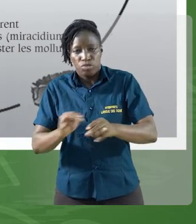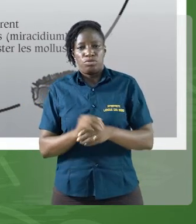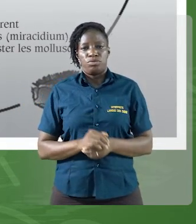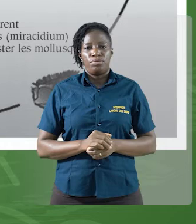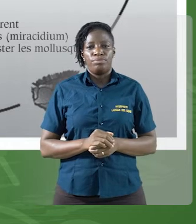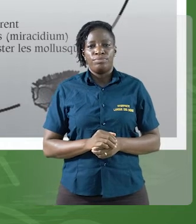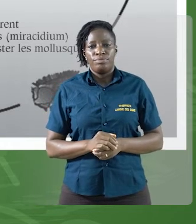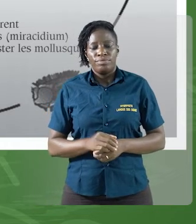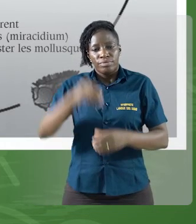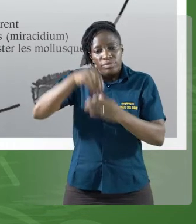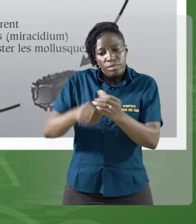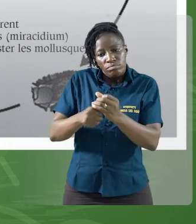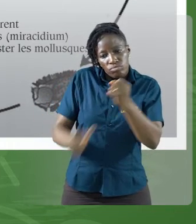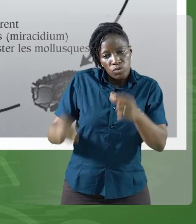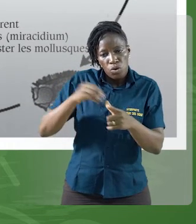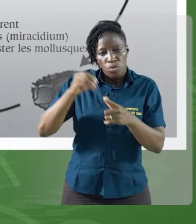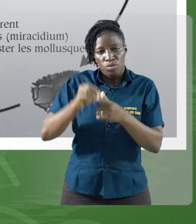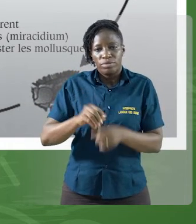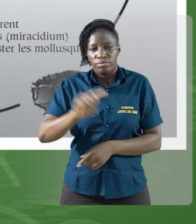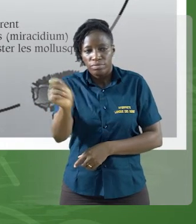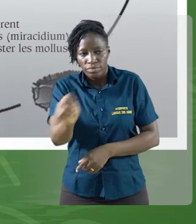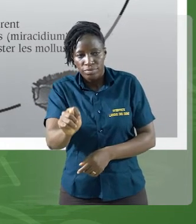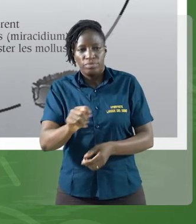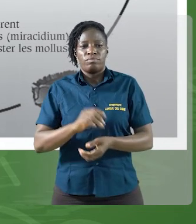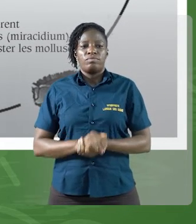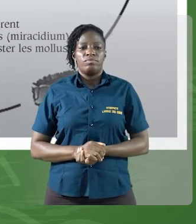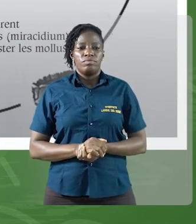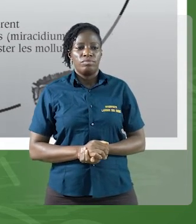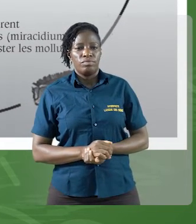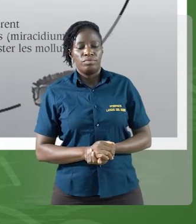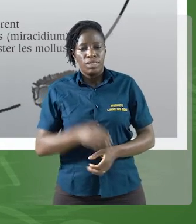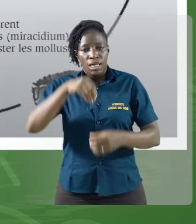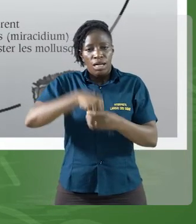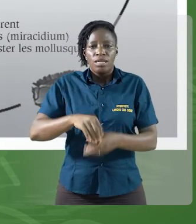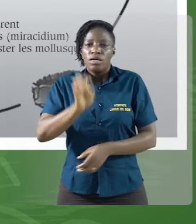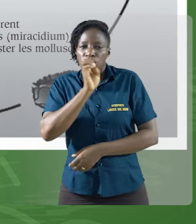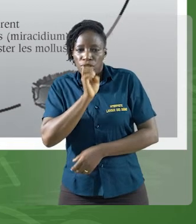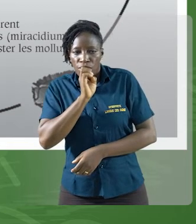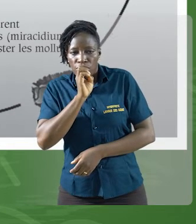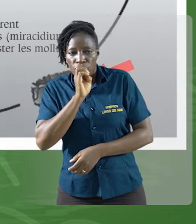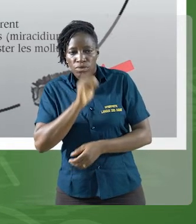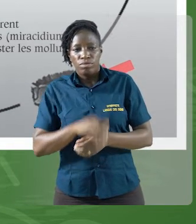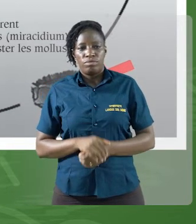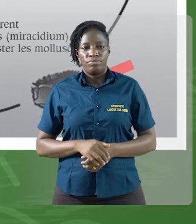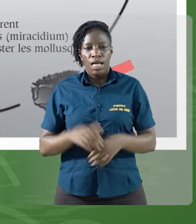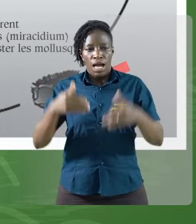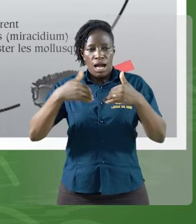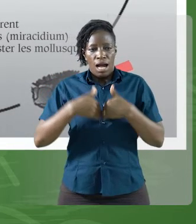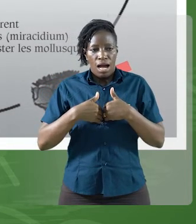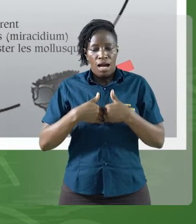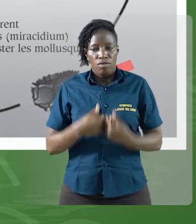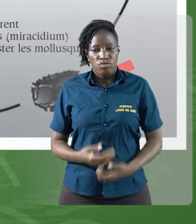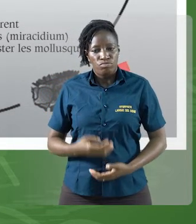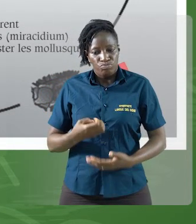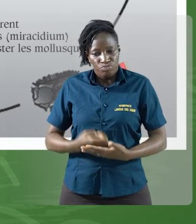œufs dans les selles ou dans les urines. Dans l'eau, nous avons d'abord l'éclosion